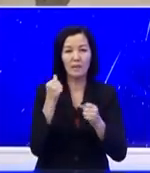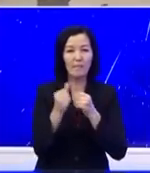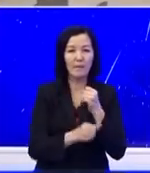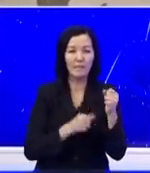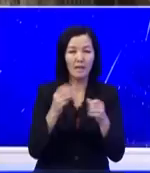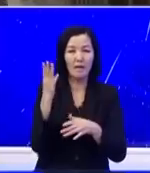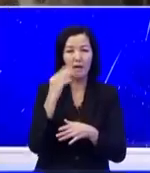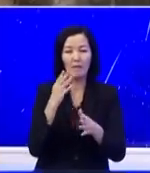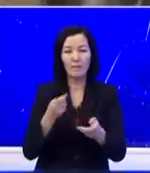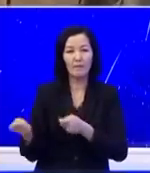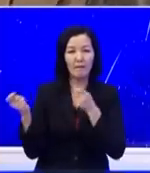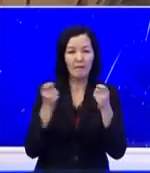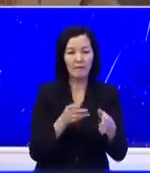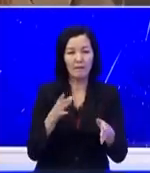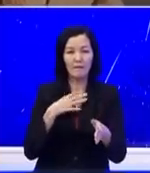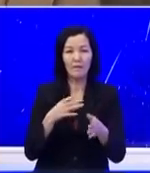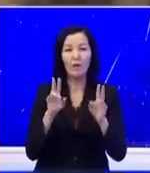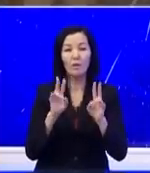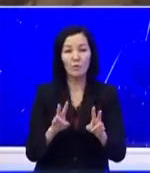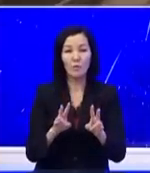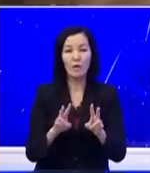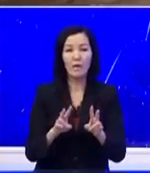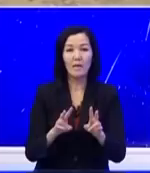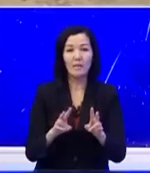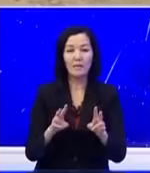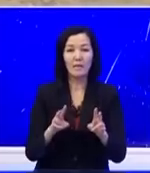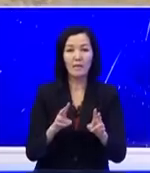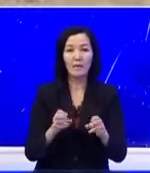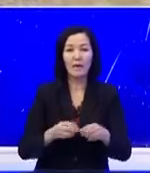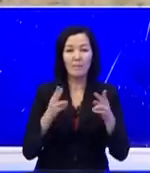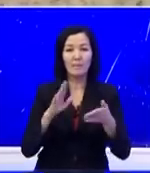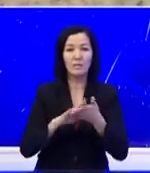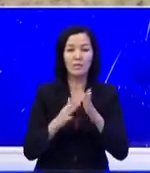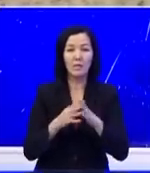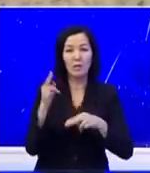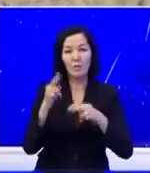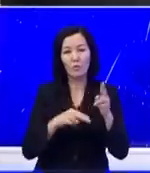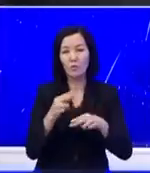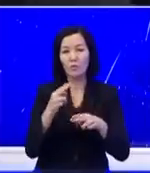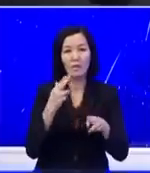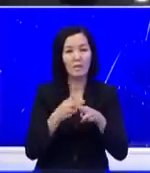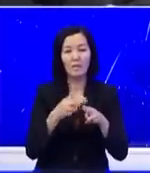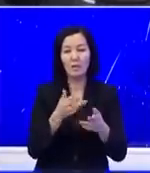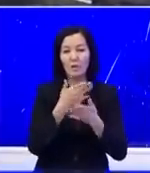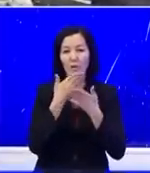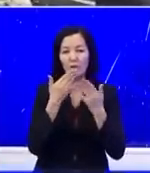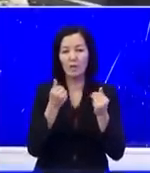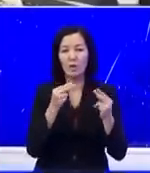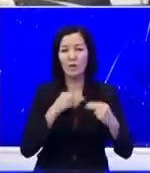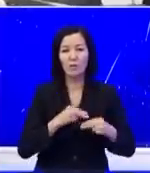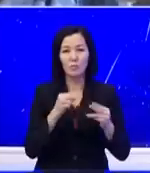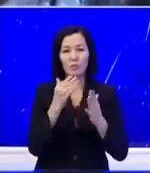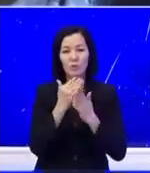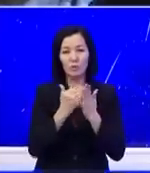барлығы Алматы жақтан жеткізіледі. Дей тұрғанмен елде жарияланған карантин құрылысқа кедергі болып жатқан жоқ. Жұмыс кестеден